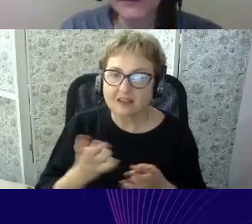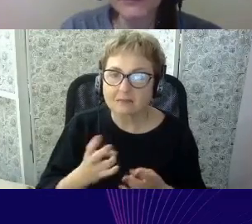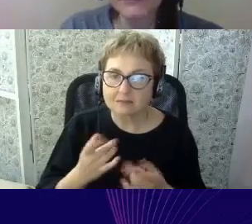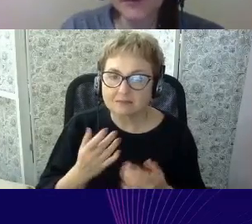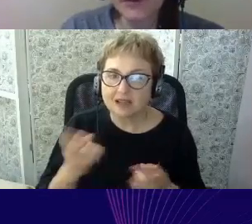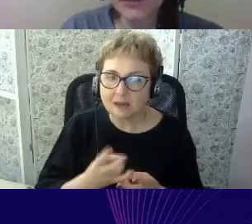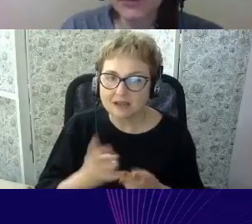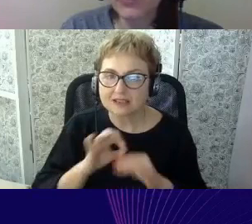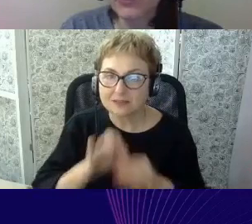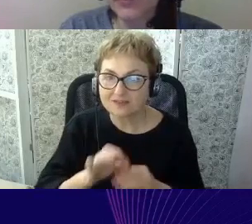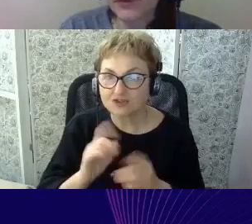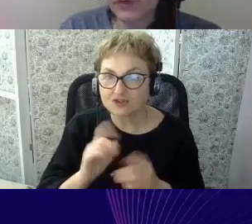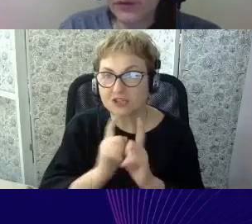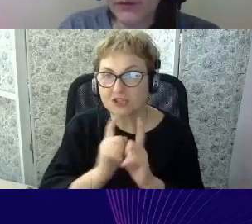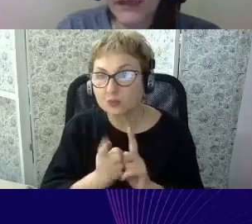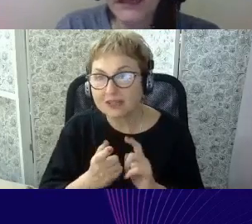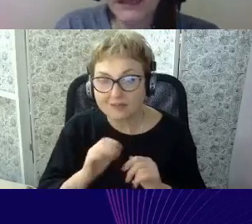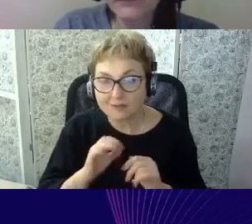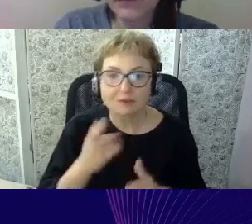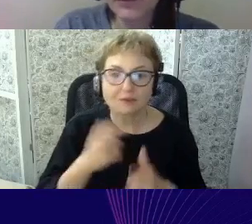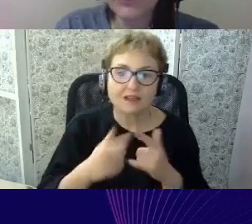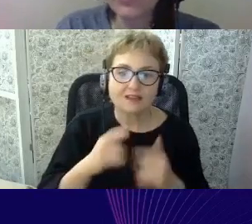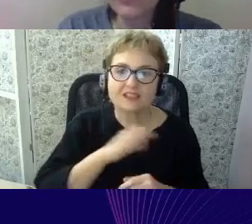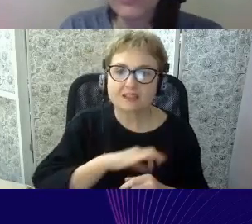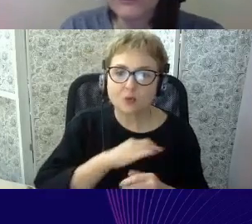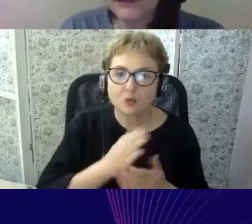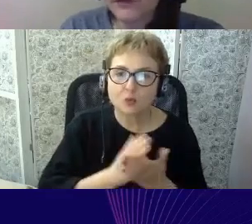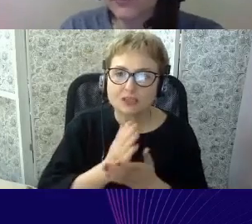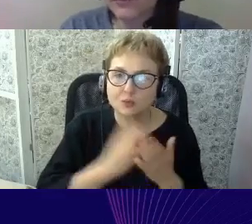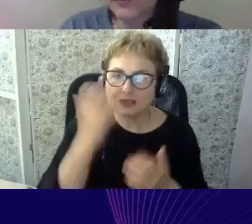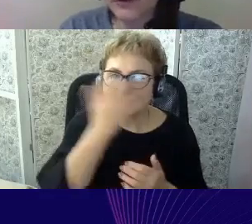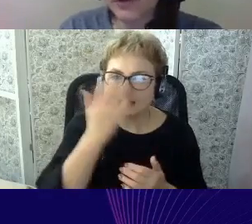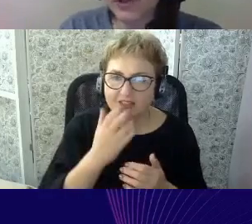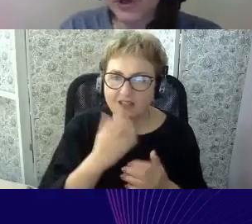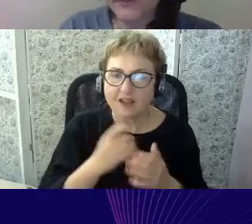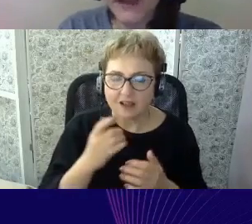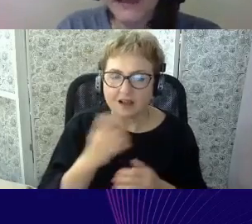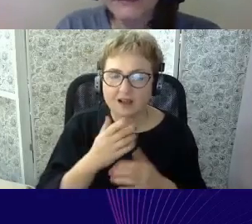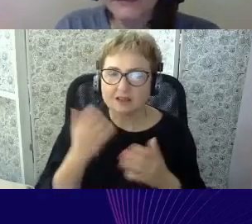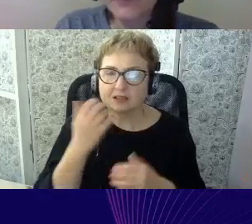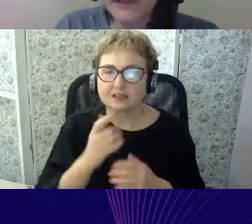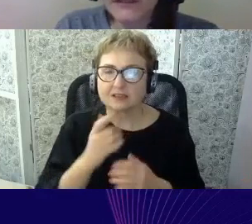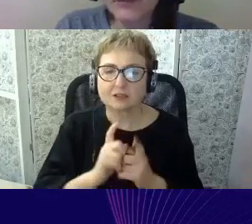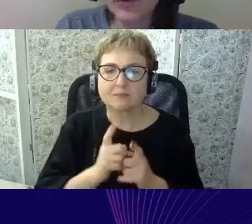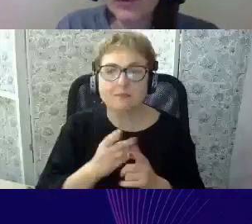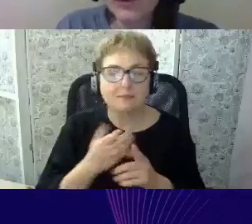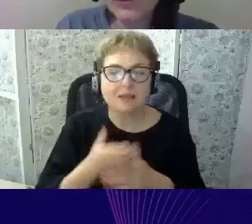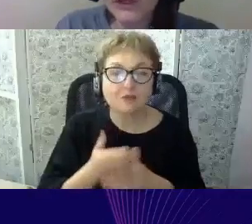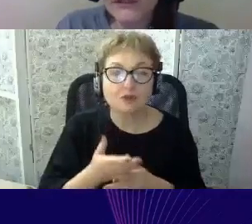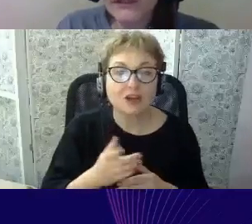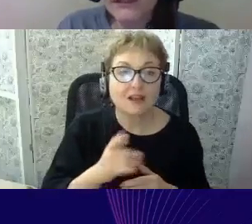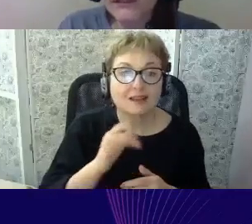необходимость в сопровождении сурдопереводом или в использовании услуг тифлосурдопереводчика. Эти рекомендации